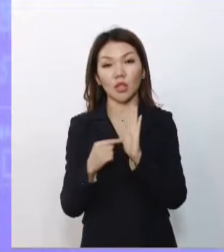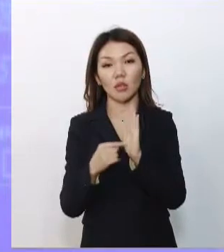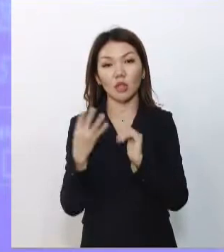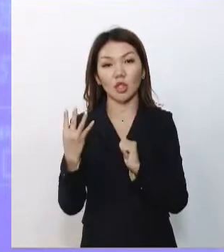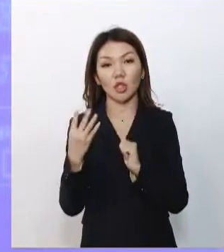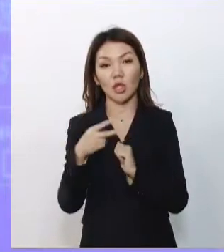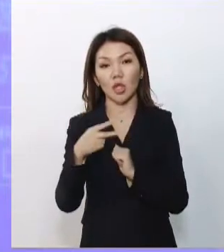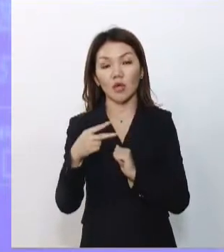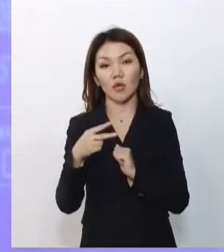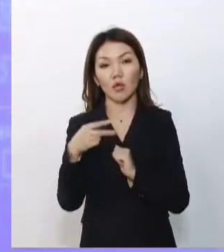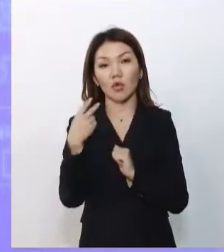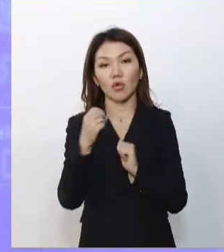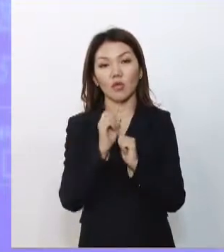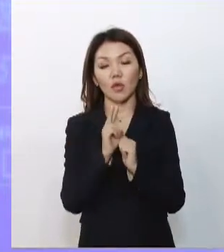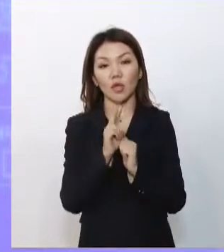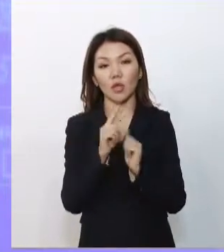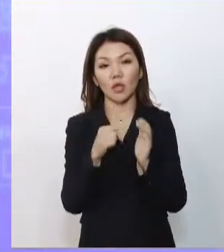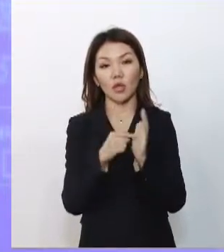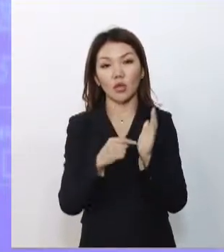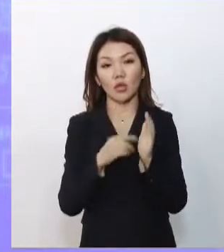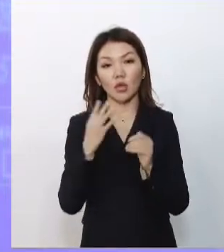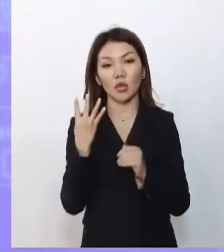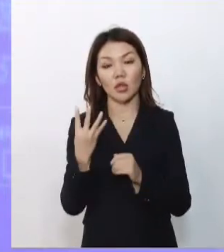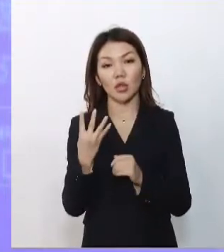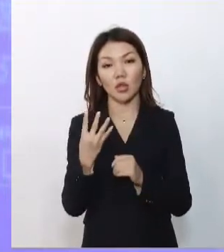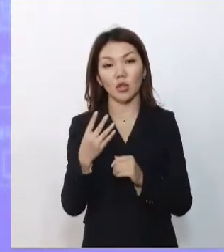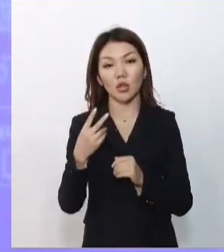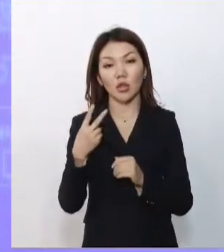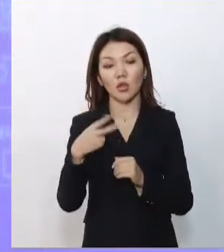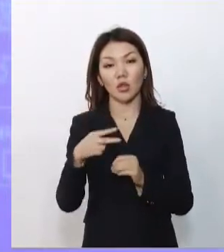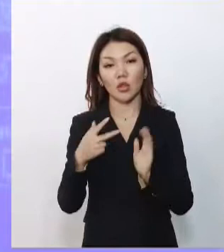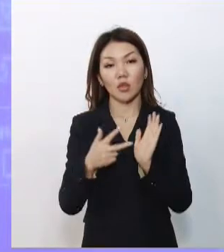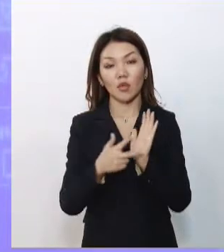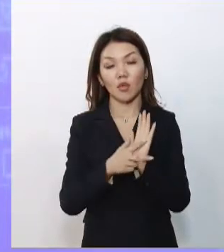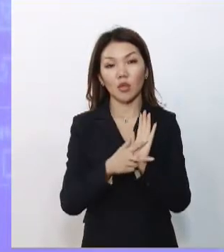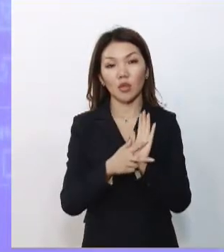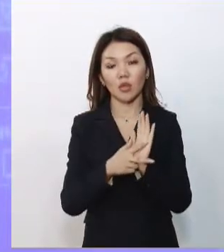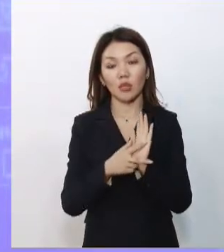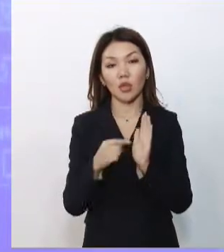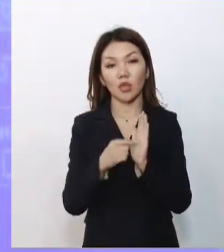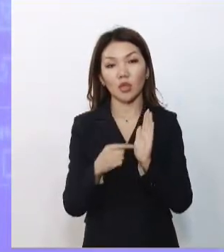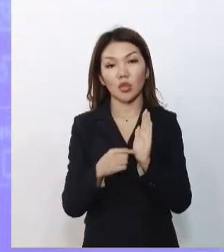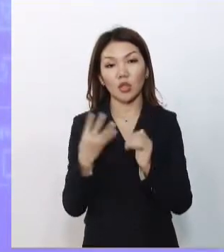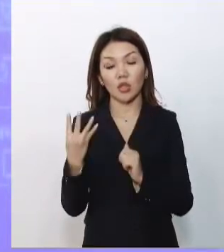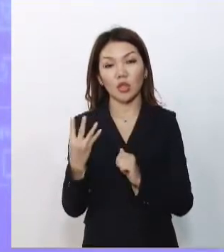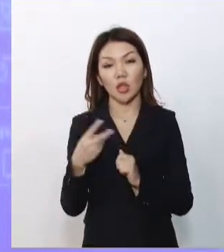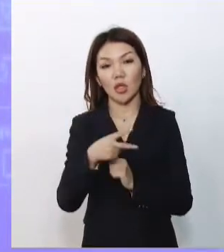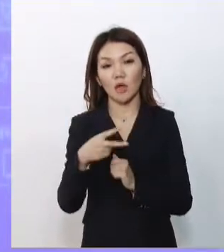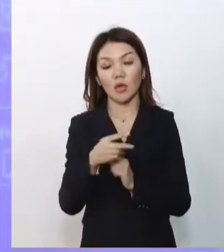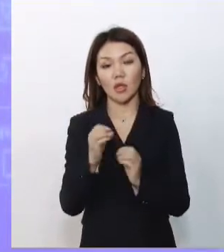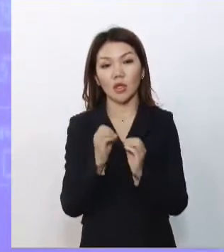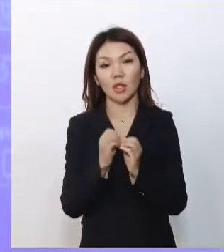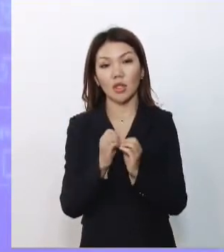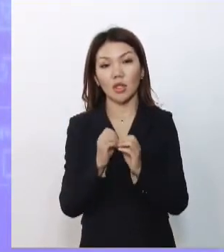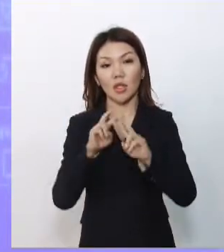равно 12 деленное на 4 плюс 28 деленное на 4 равно 10 клеток